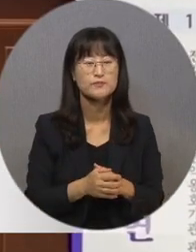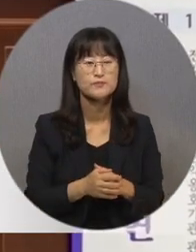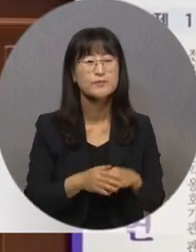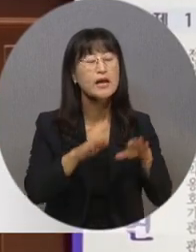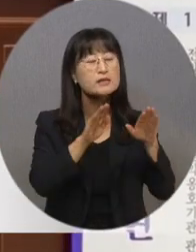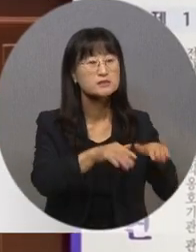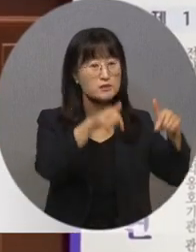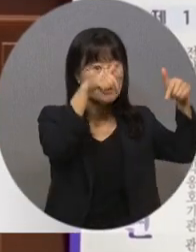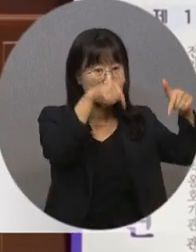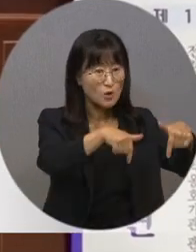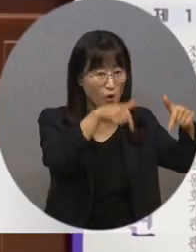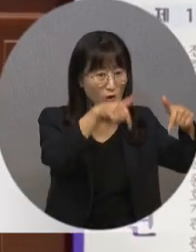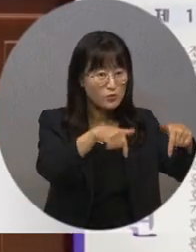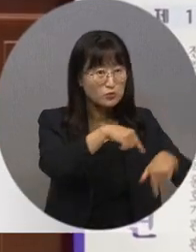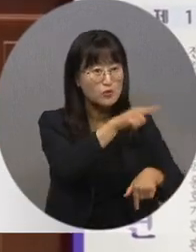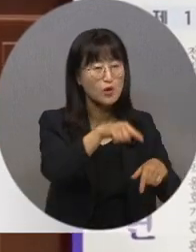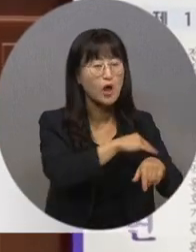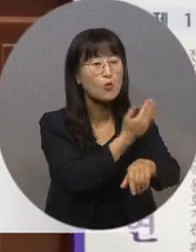서구권에 지금